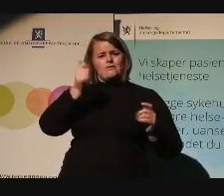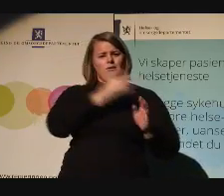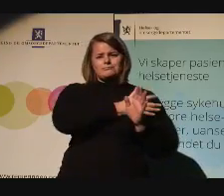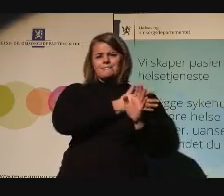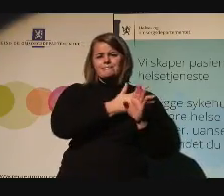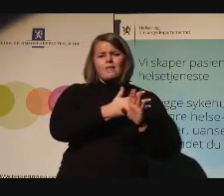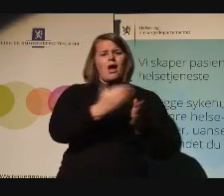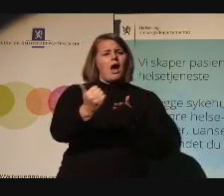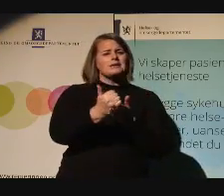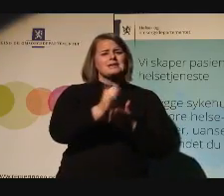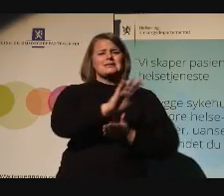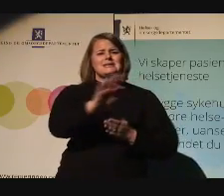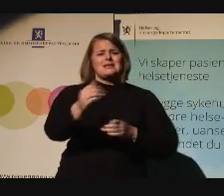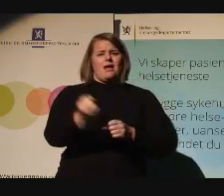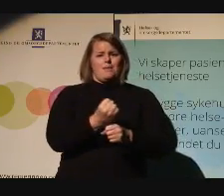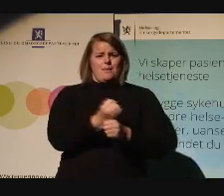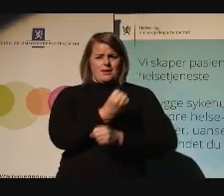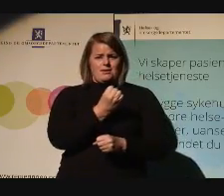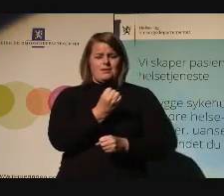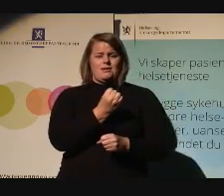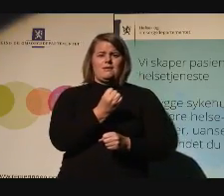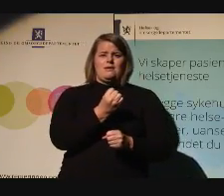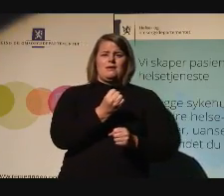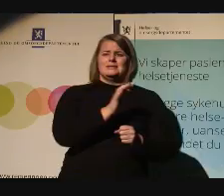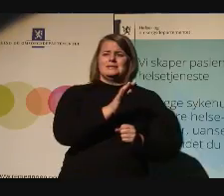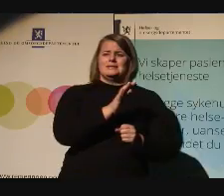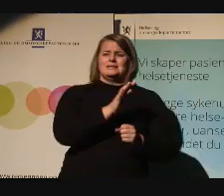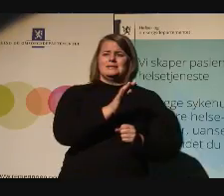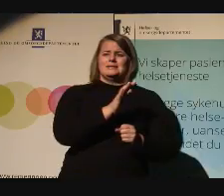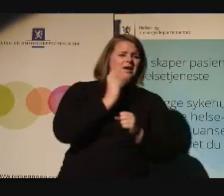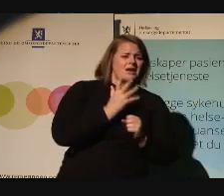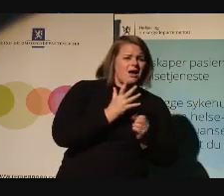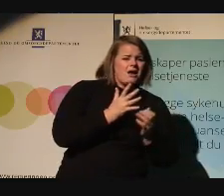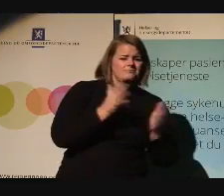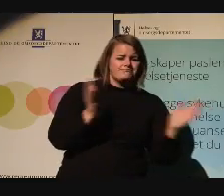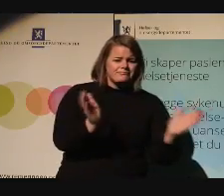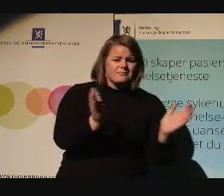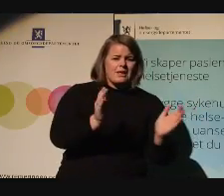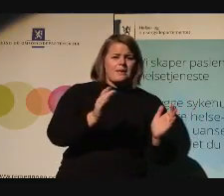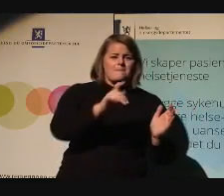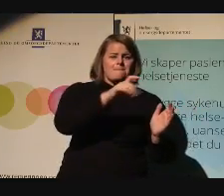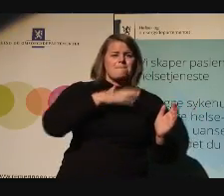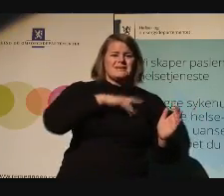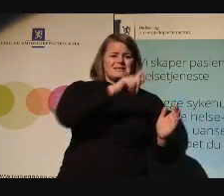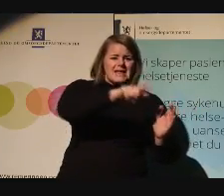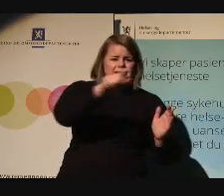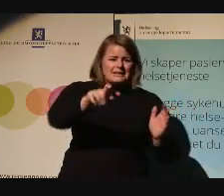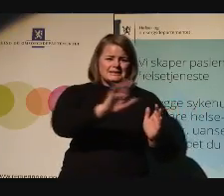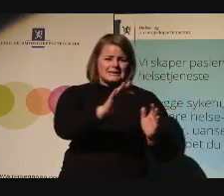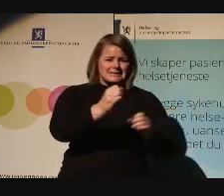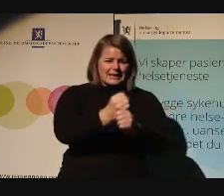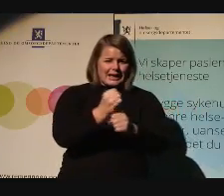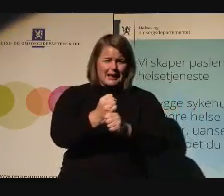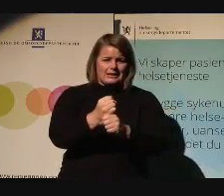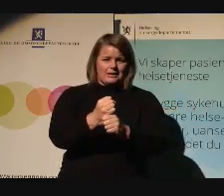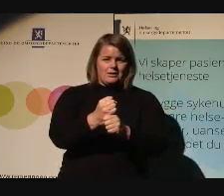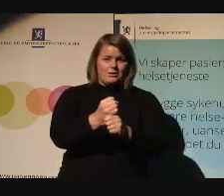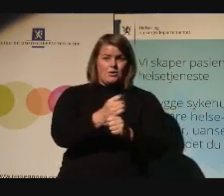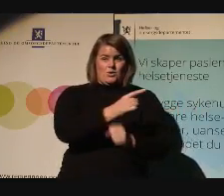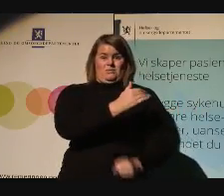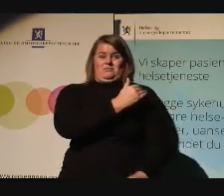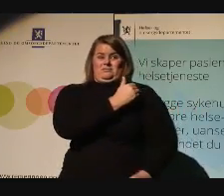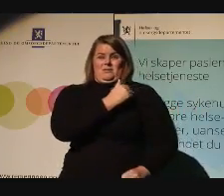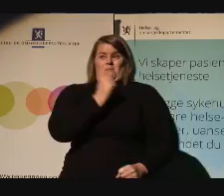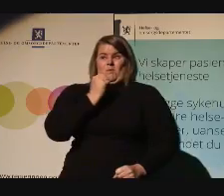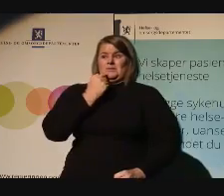ansatte ved sykehjemmet gjør til daglig med pasientenes sikkerhet i fokus. Og det har Odny bedt meg om å si, at det er alle